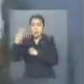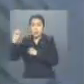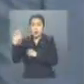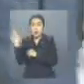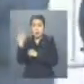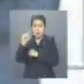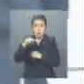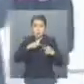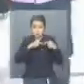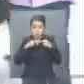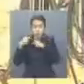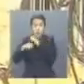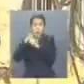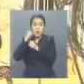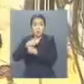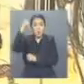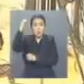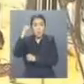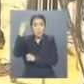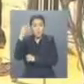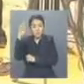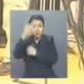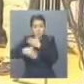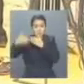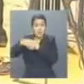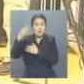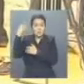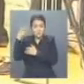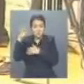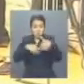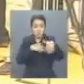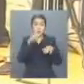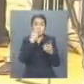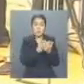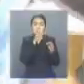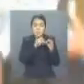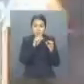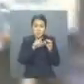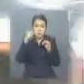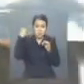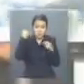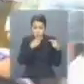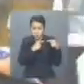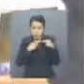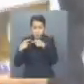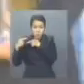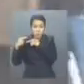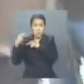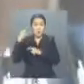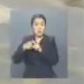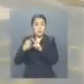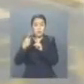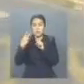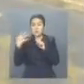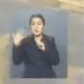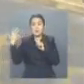ถเมล์รถไฟฟรีเพื่อลดค่าครองชีพของประชาชนโดยนับจากวันนี้จนถึงวันที่30กันยายนเป็นเวลา5เดือนรวมถึง